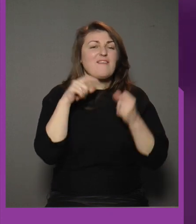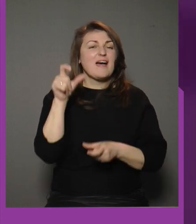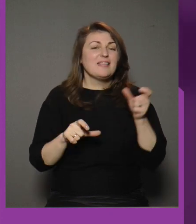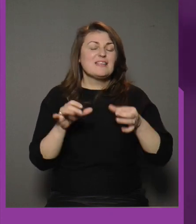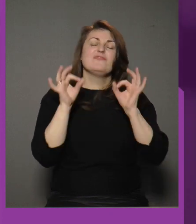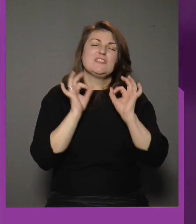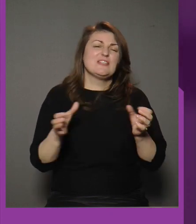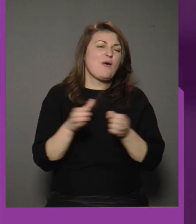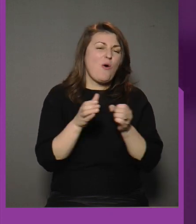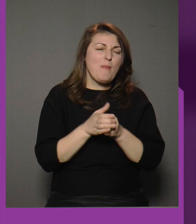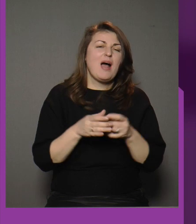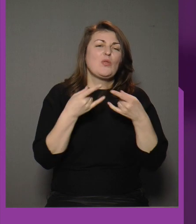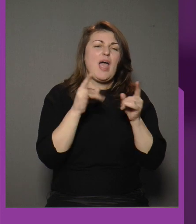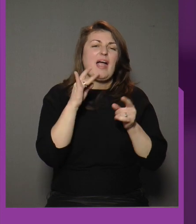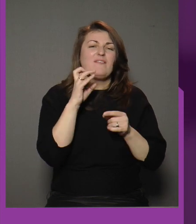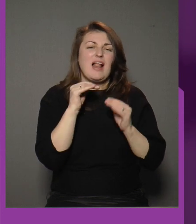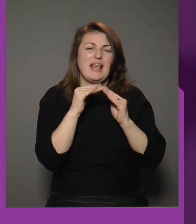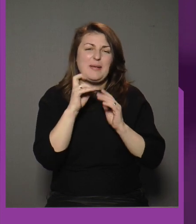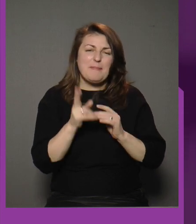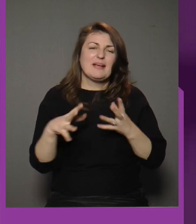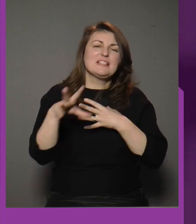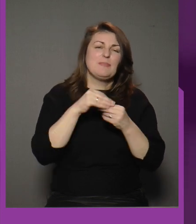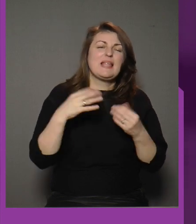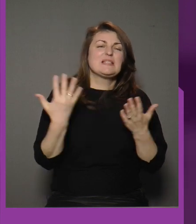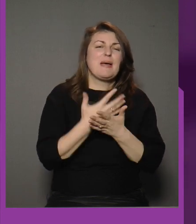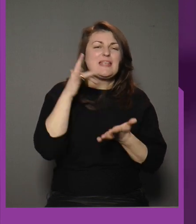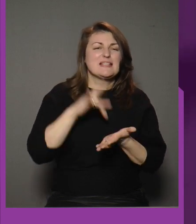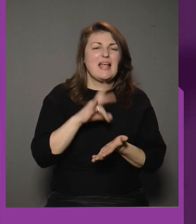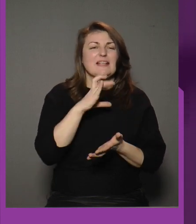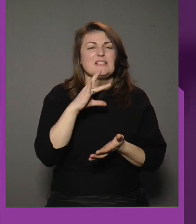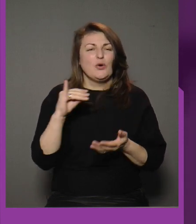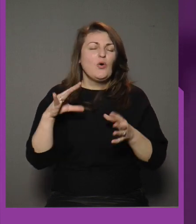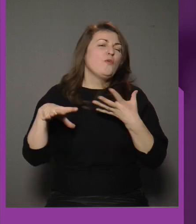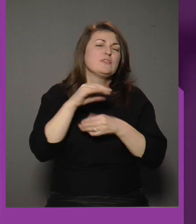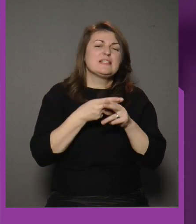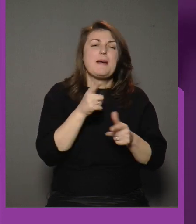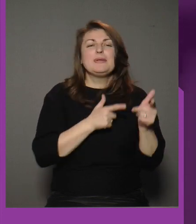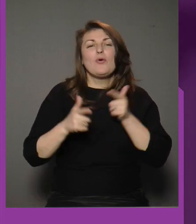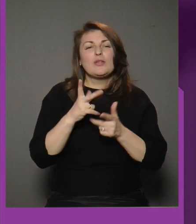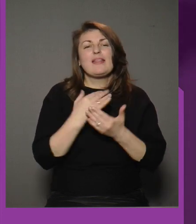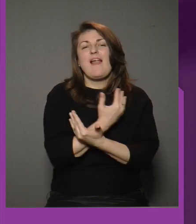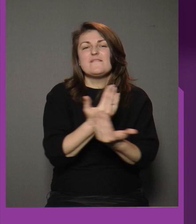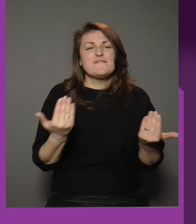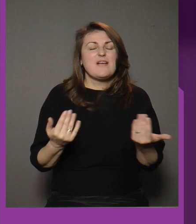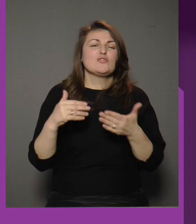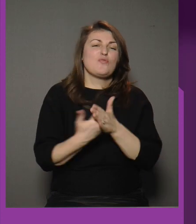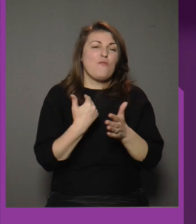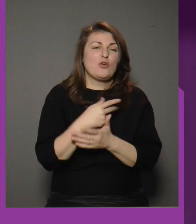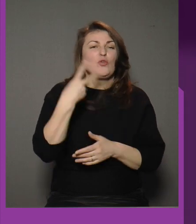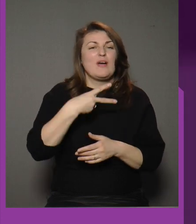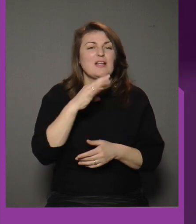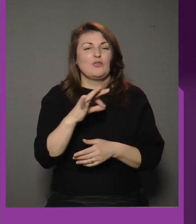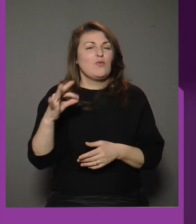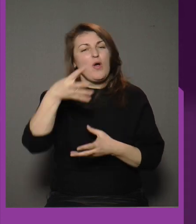Звісно, команда каналу «Еквалімпік» спільно з медіа-центром НКСЮ все це підготувала для вас. Новини о 20.00.